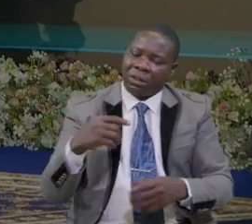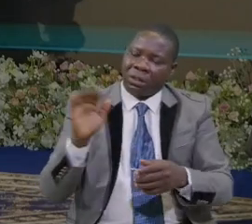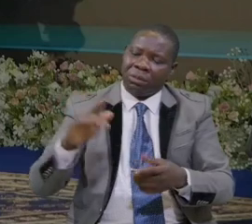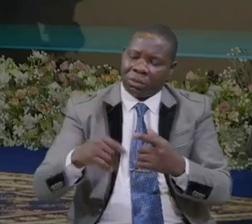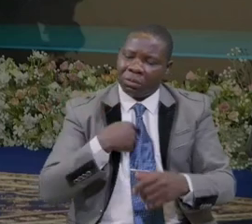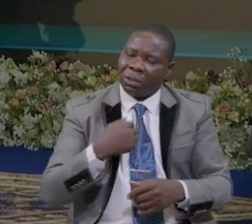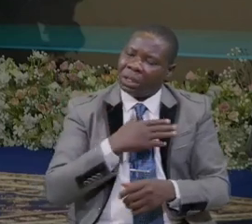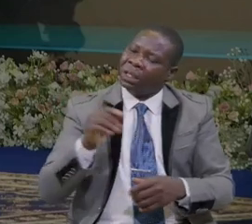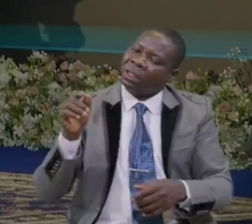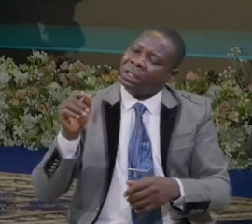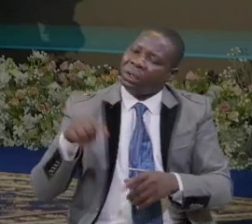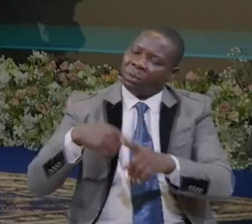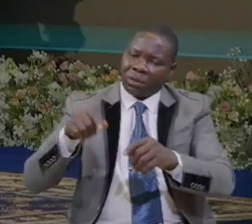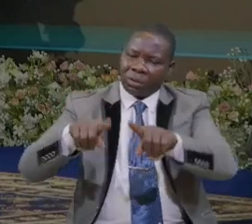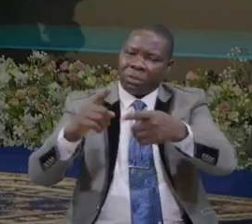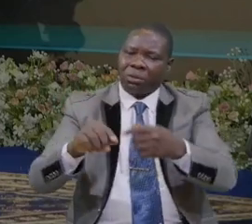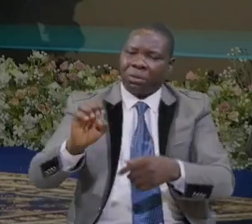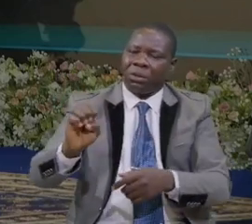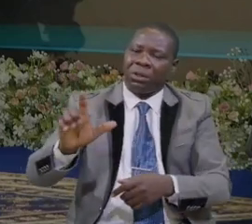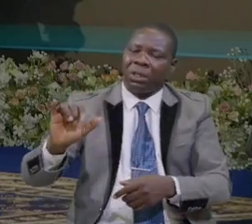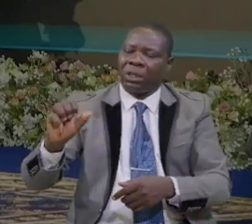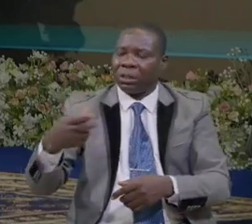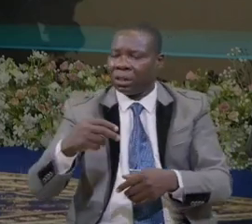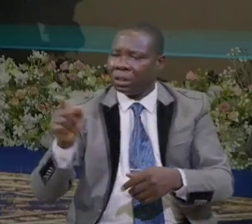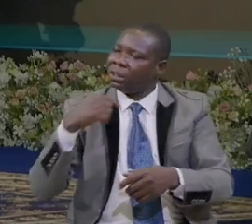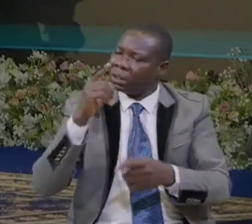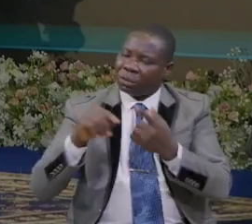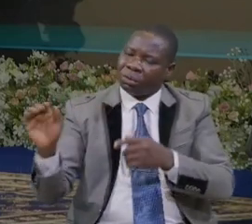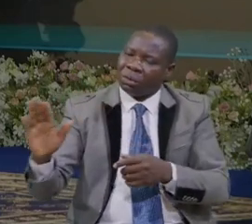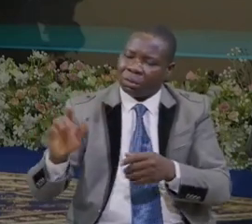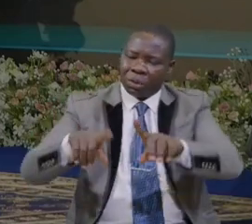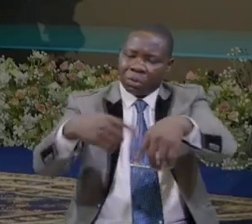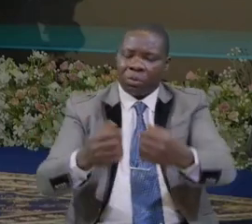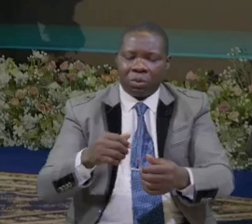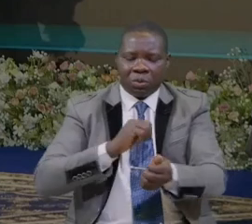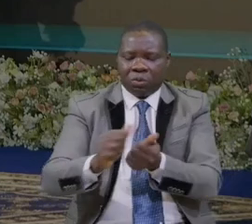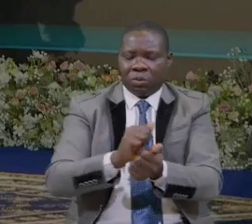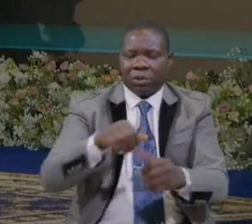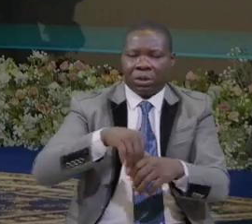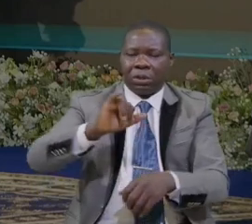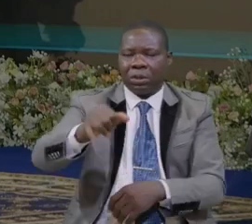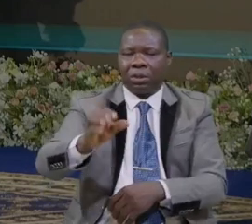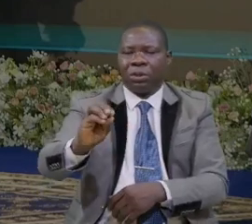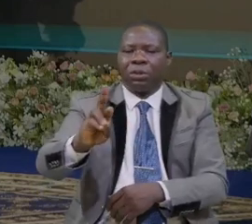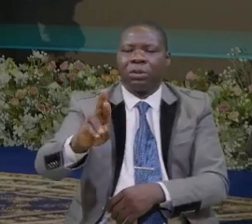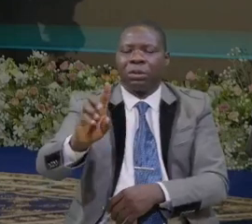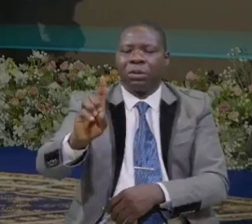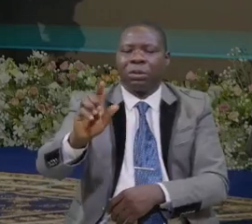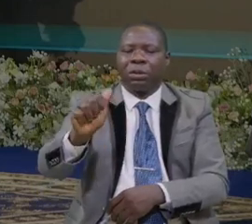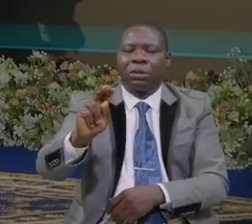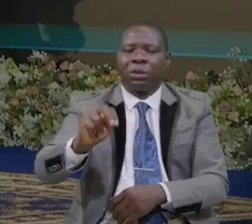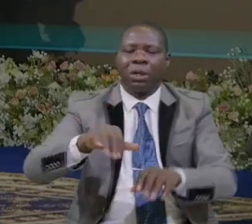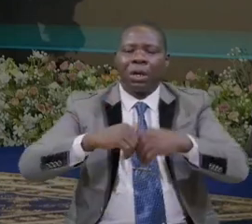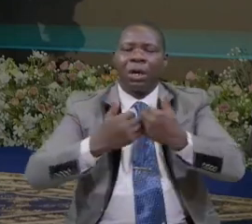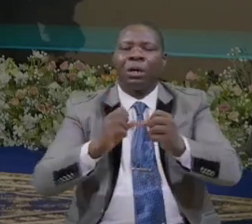Élisée a envoyé son serviteur, « Va te plonger 7 fois dans le Jourdain. » Combien de fois? J'ai dit combien de